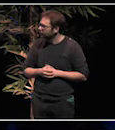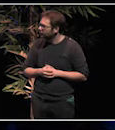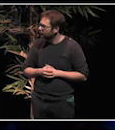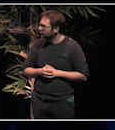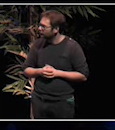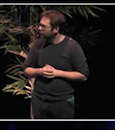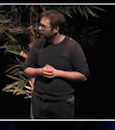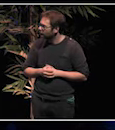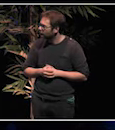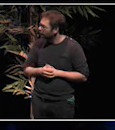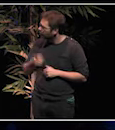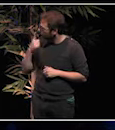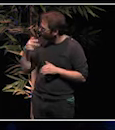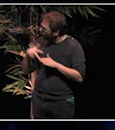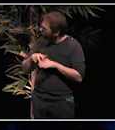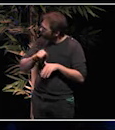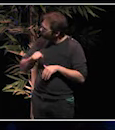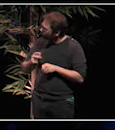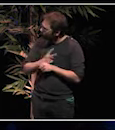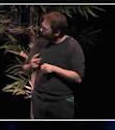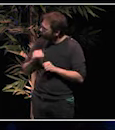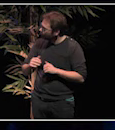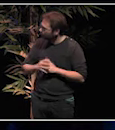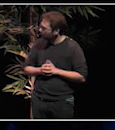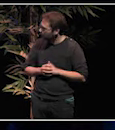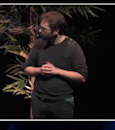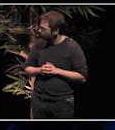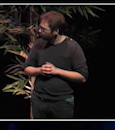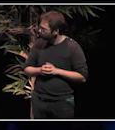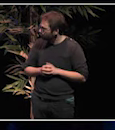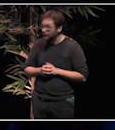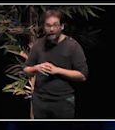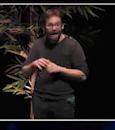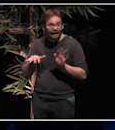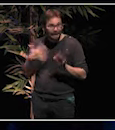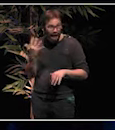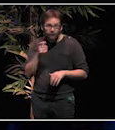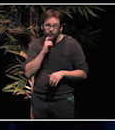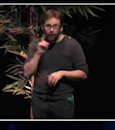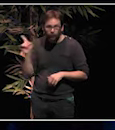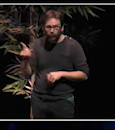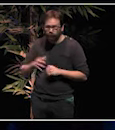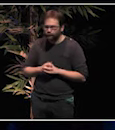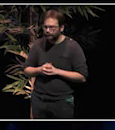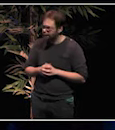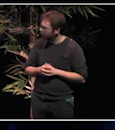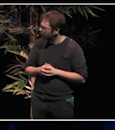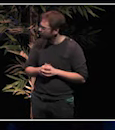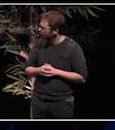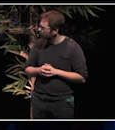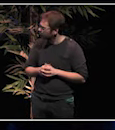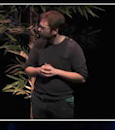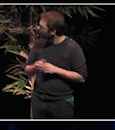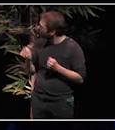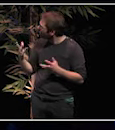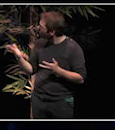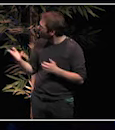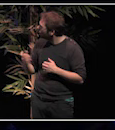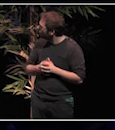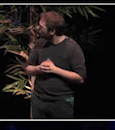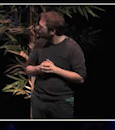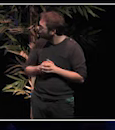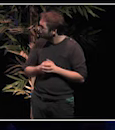Là, ça commence à, là, ça commence à accélérer. Là. Voilà. Et là, on n'est pas encore à 15. Hein. Donc, on est là, à combien là de lâcher les... Guillaume, on est à combien voilà, là?